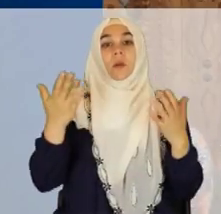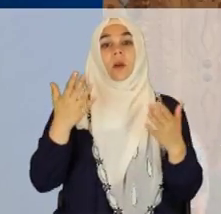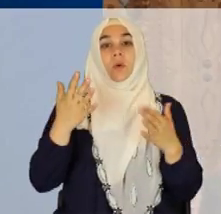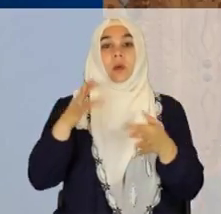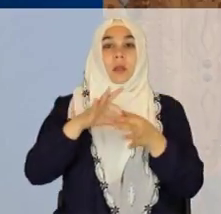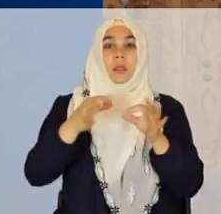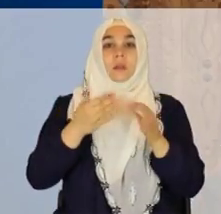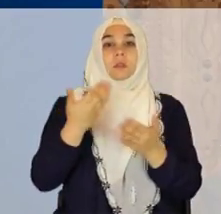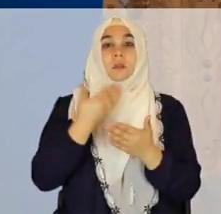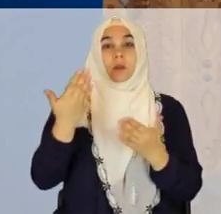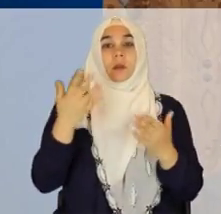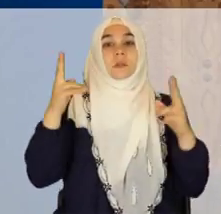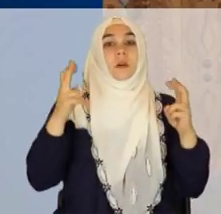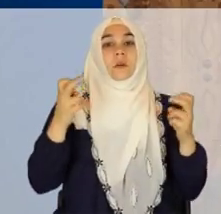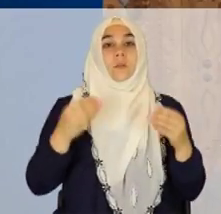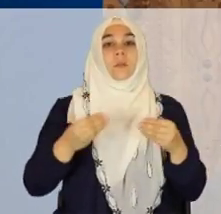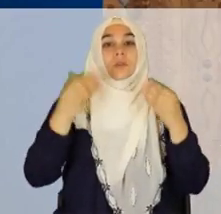o'zi? Zakot nima?